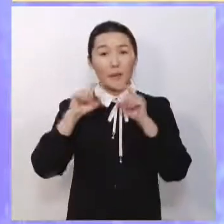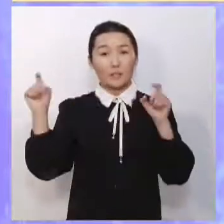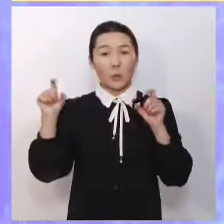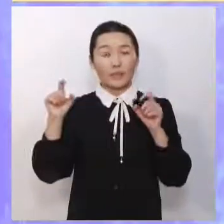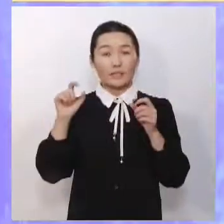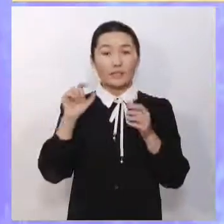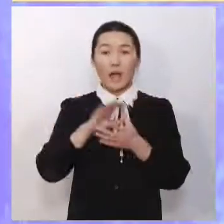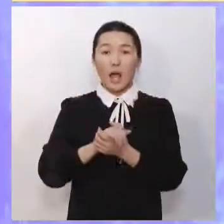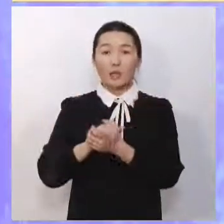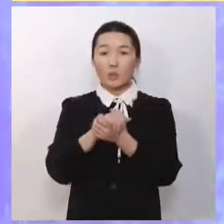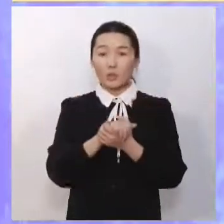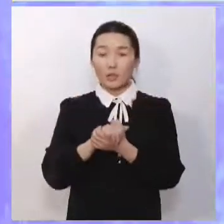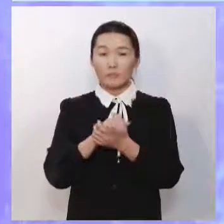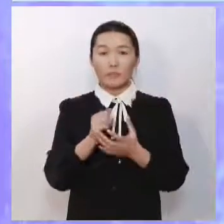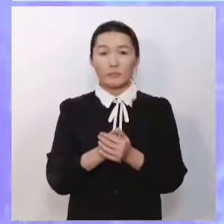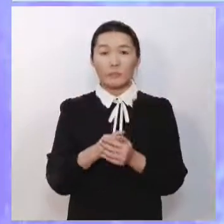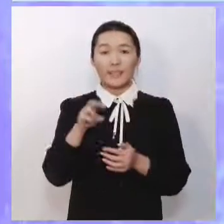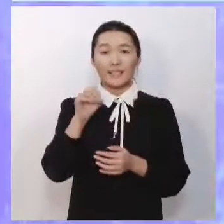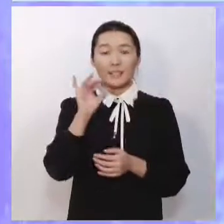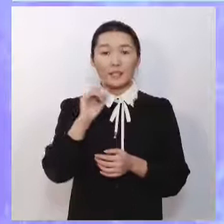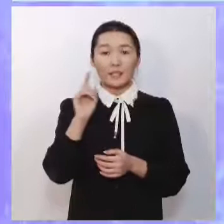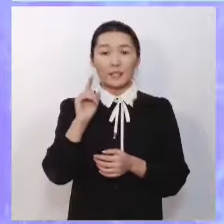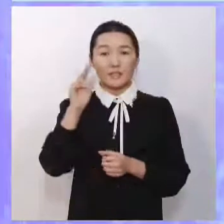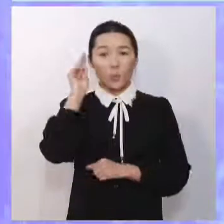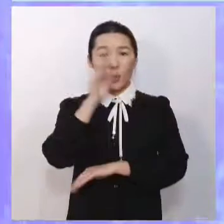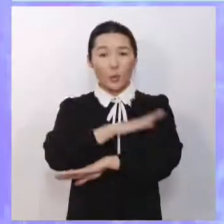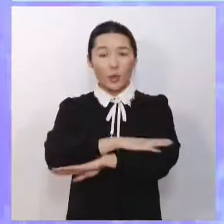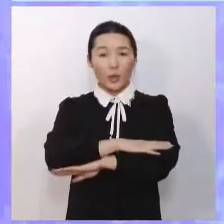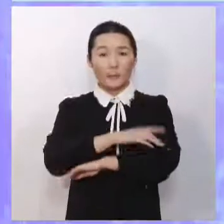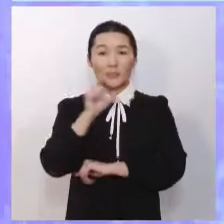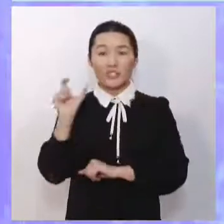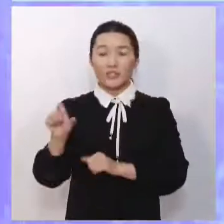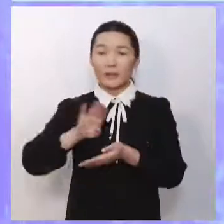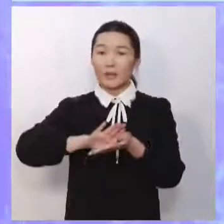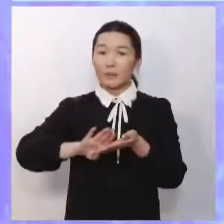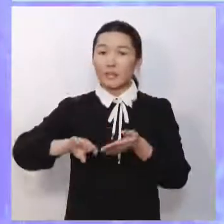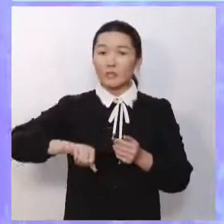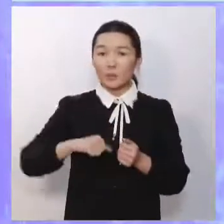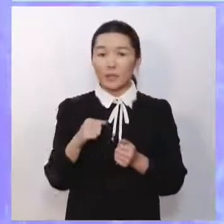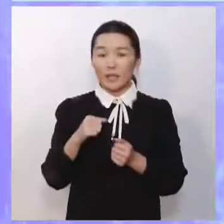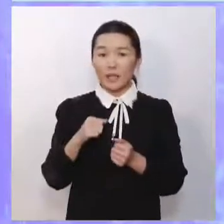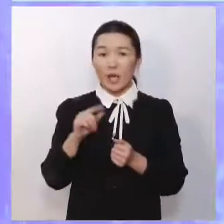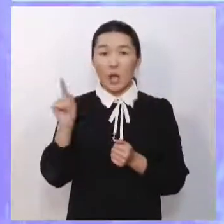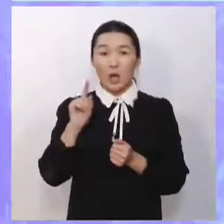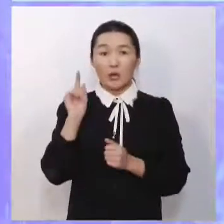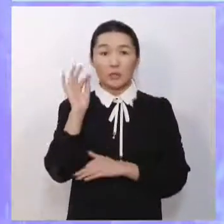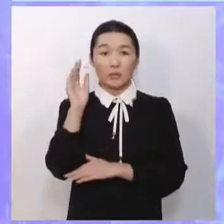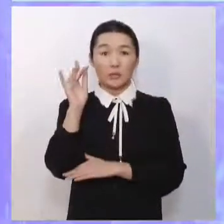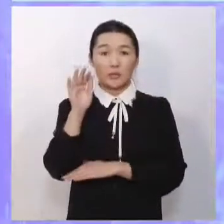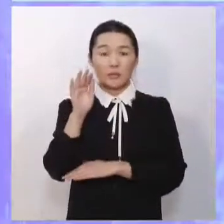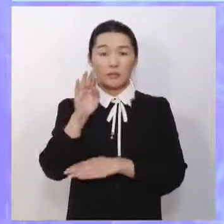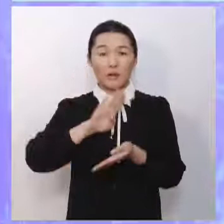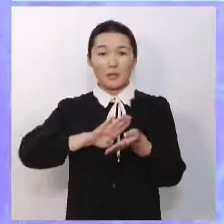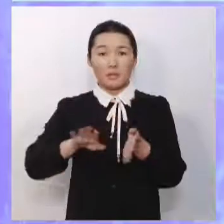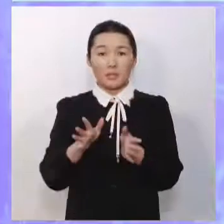дружбе. Девиз урока. Человек без друзей – что дерево без корней?